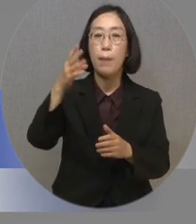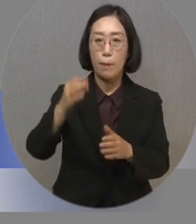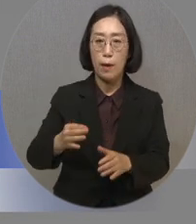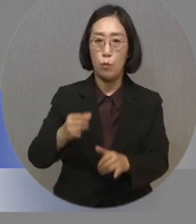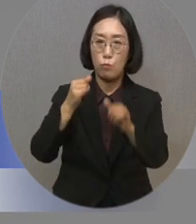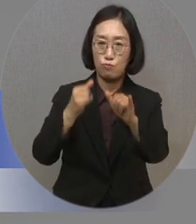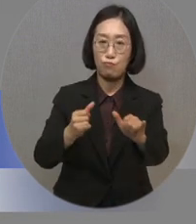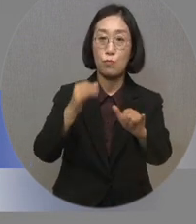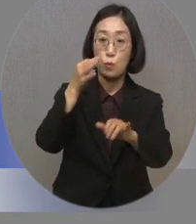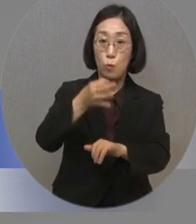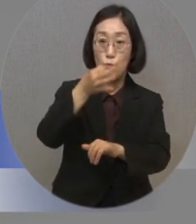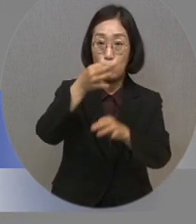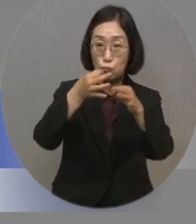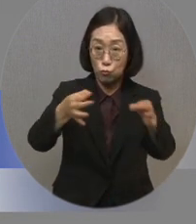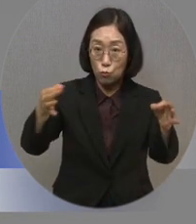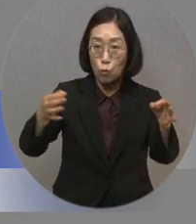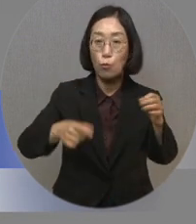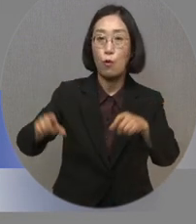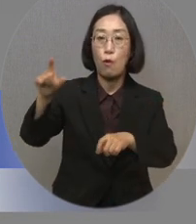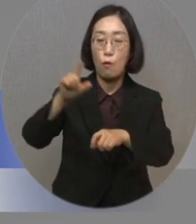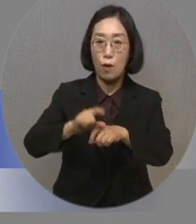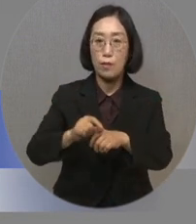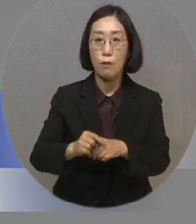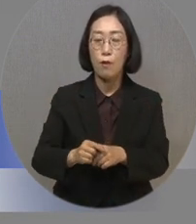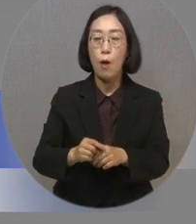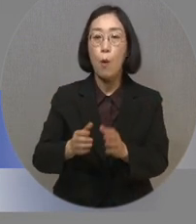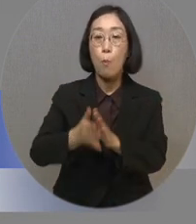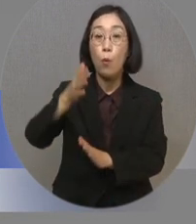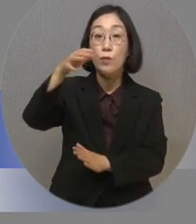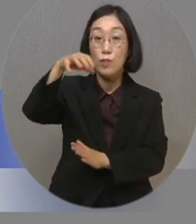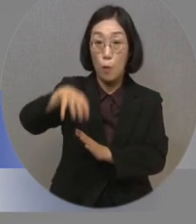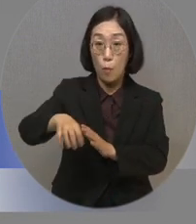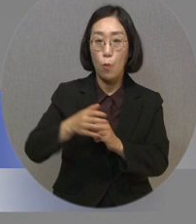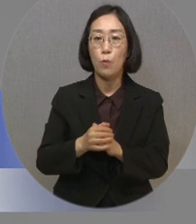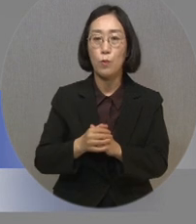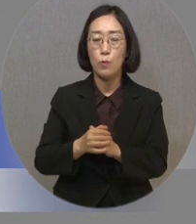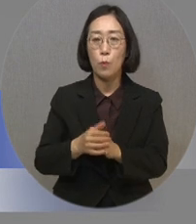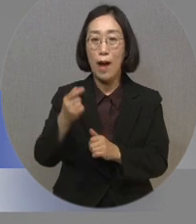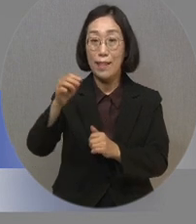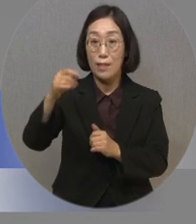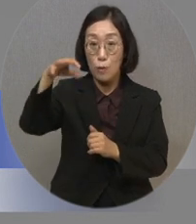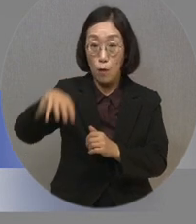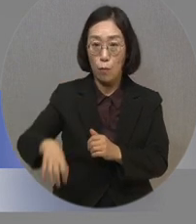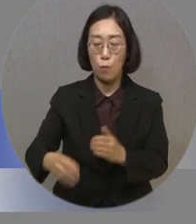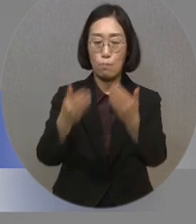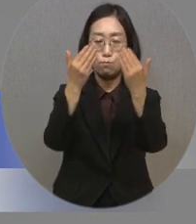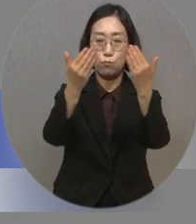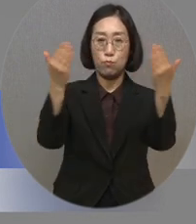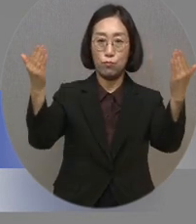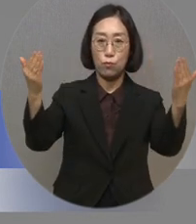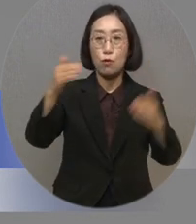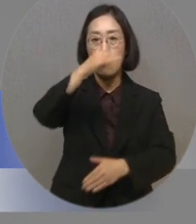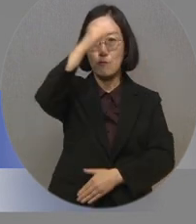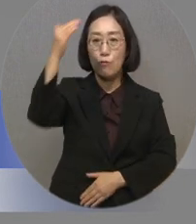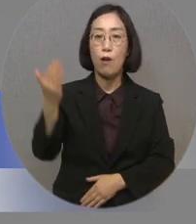상금이 주어지며이 수상작은 하나은행 본점과 갤러리 하트 1에서 진행될